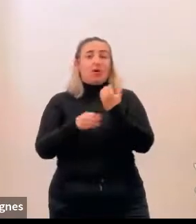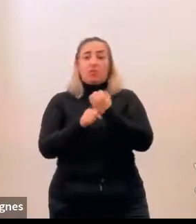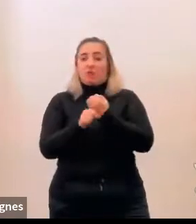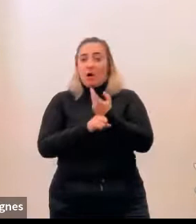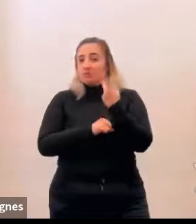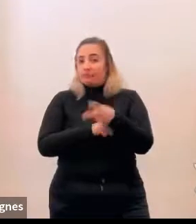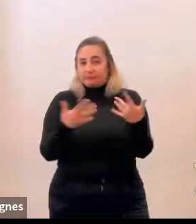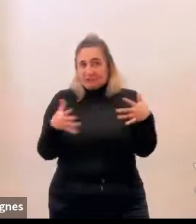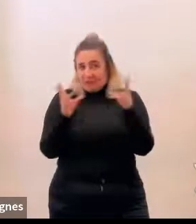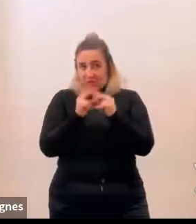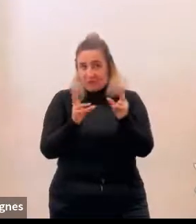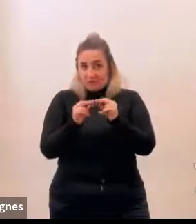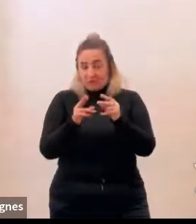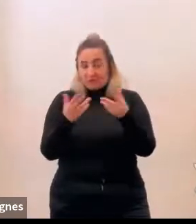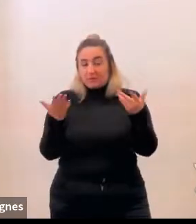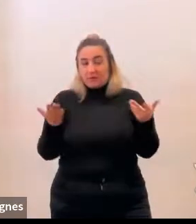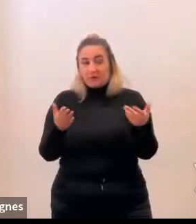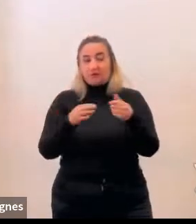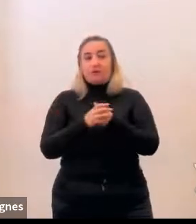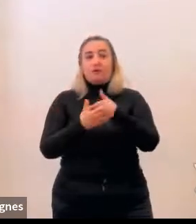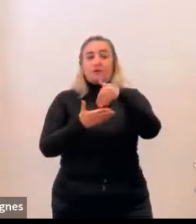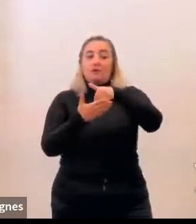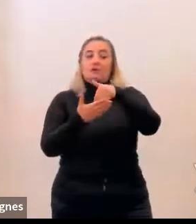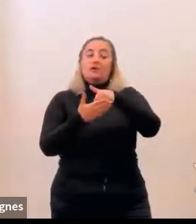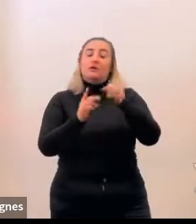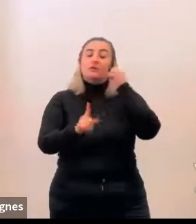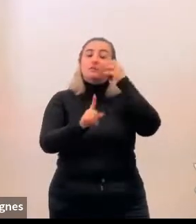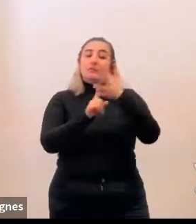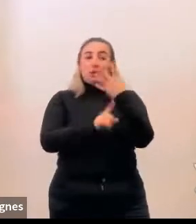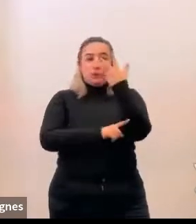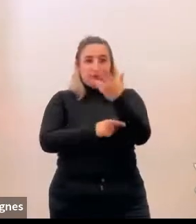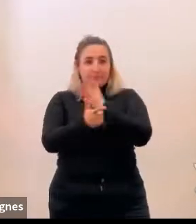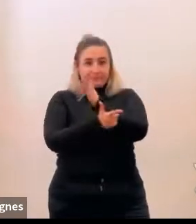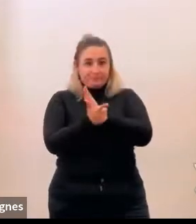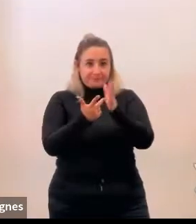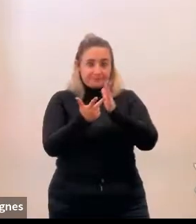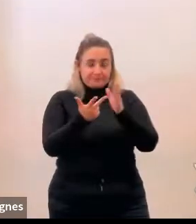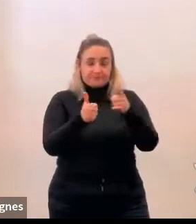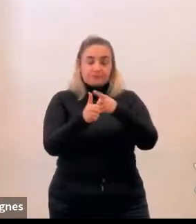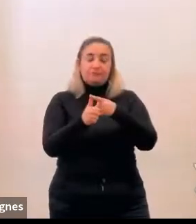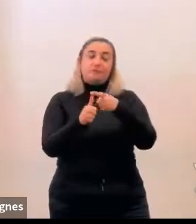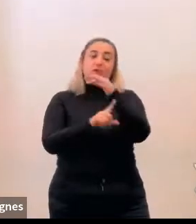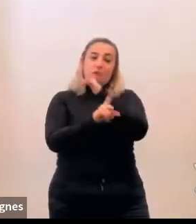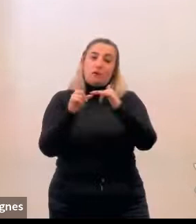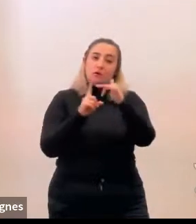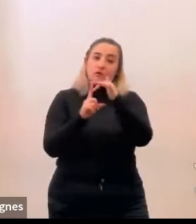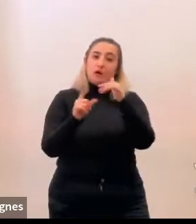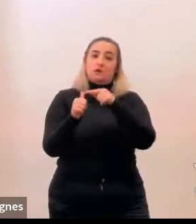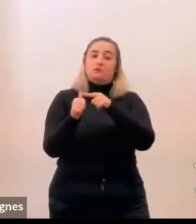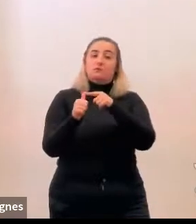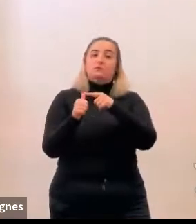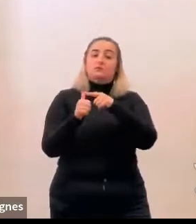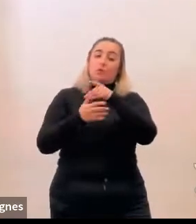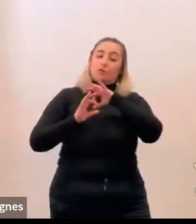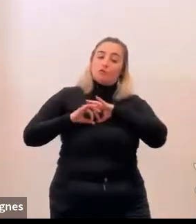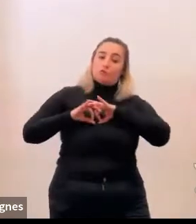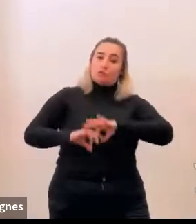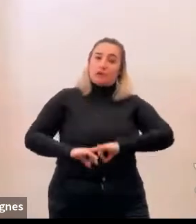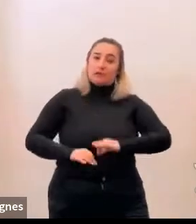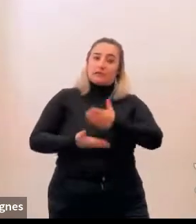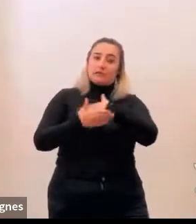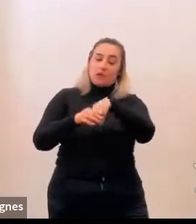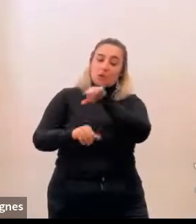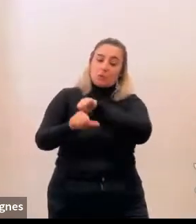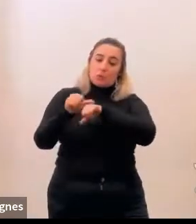Elle conduit essentiellement trois missions principales. Une mission sociale, d'abord, pour favoriser la scolarité dans des